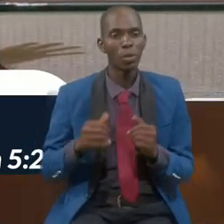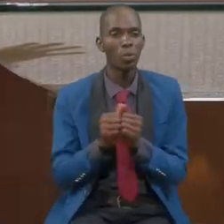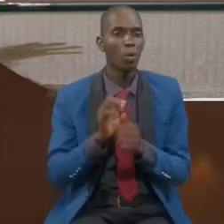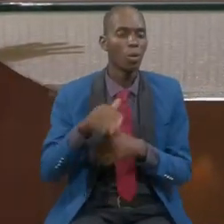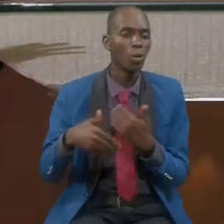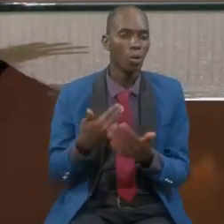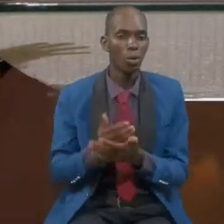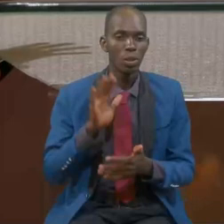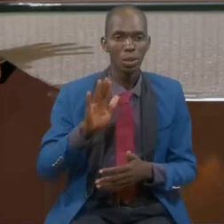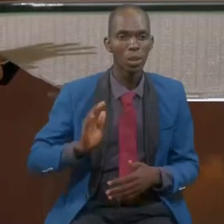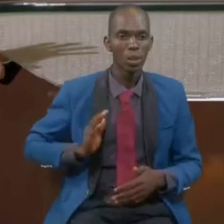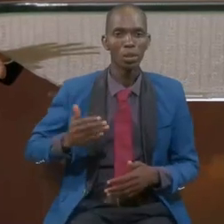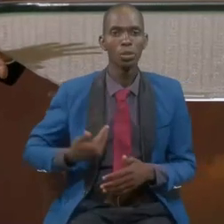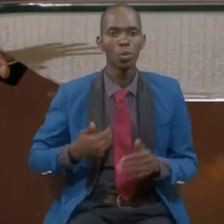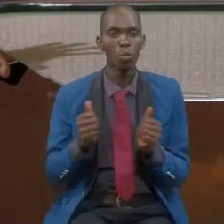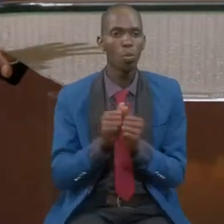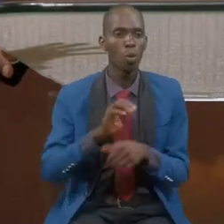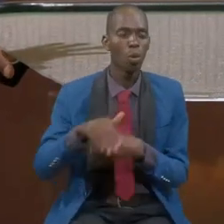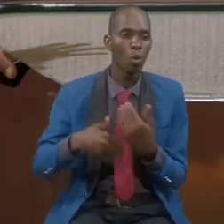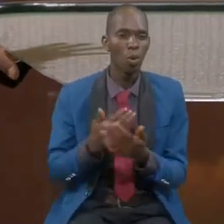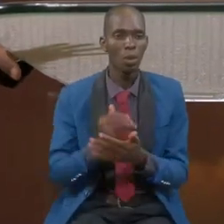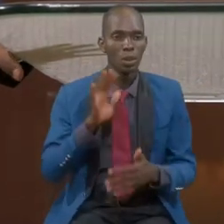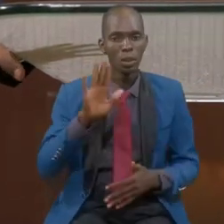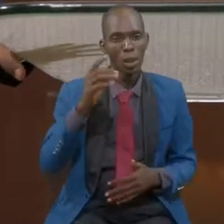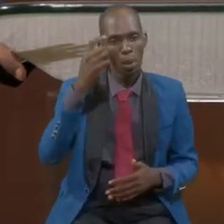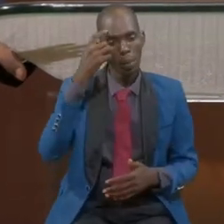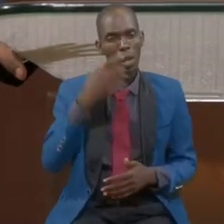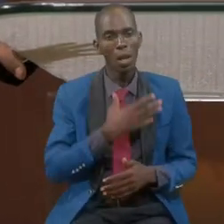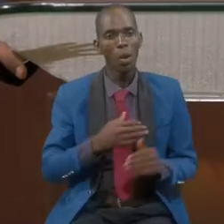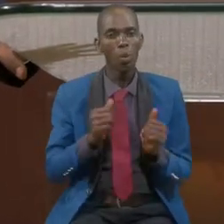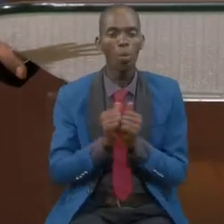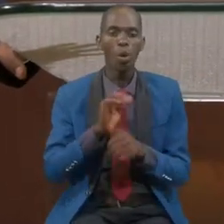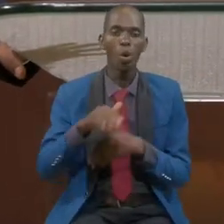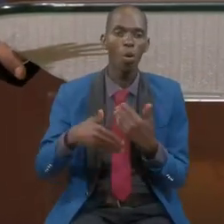cœur, de toute ton âme et de toute ta pensée,